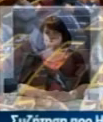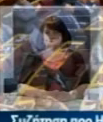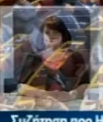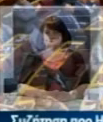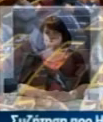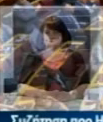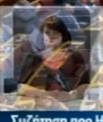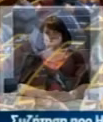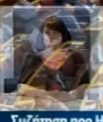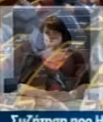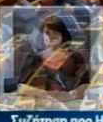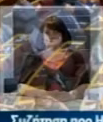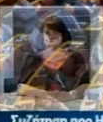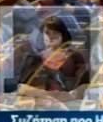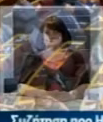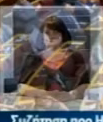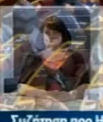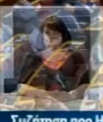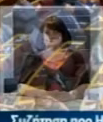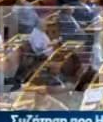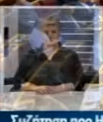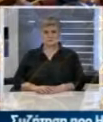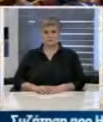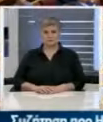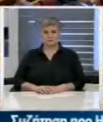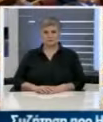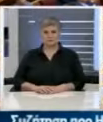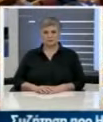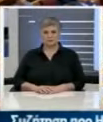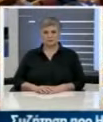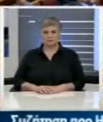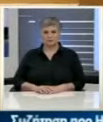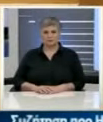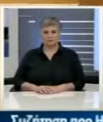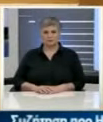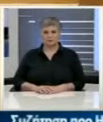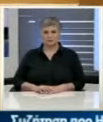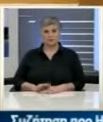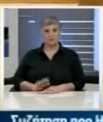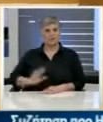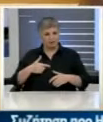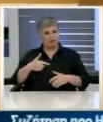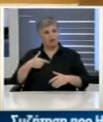ένα θα βρεθεί γιατί θα υπογράψετε